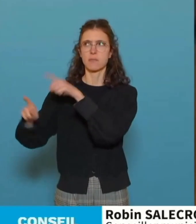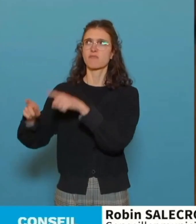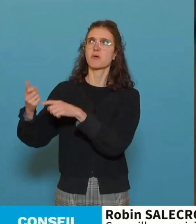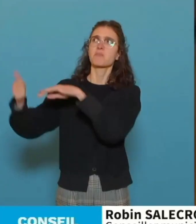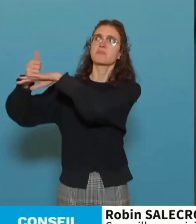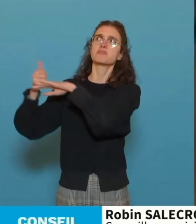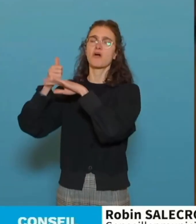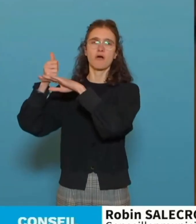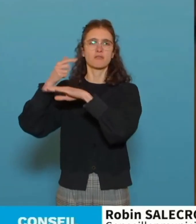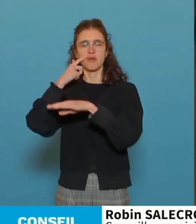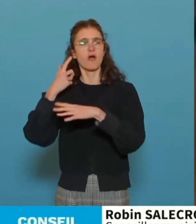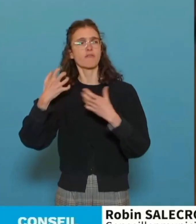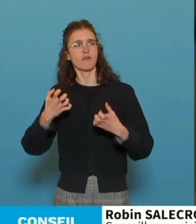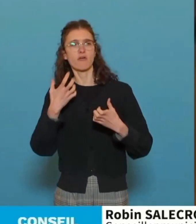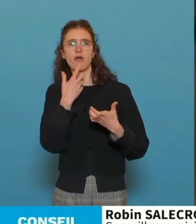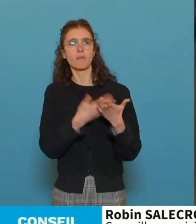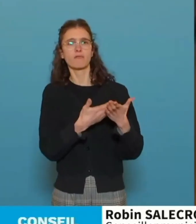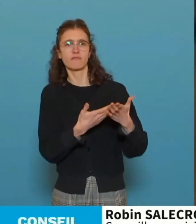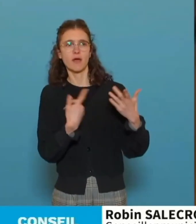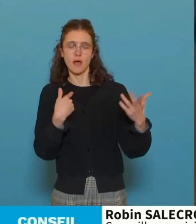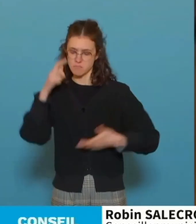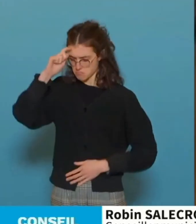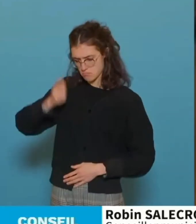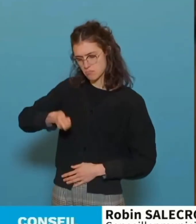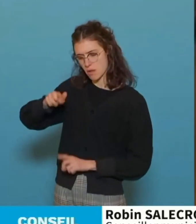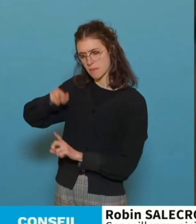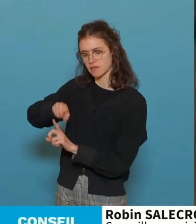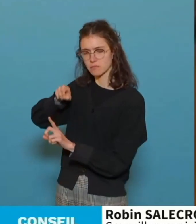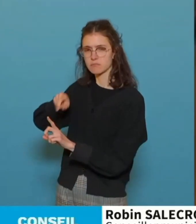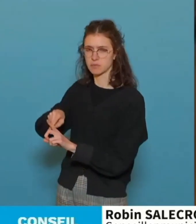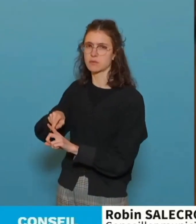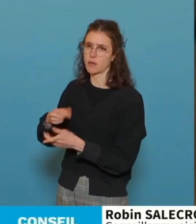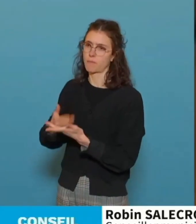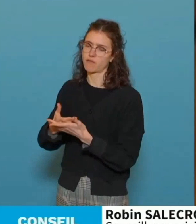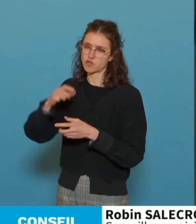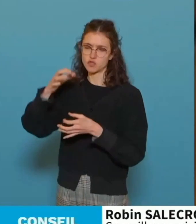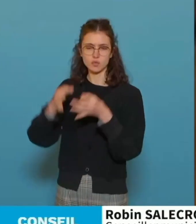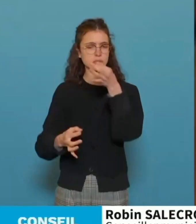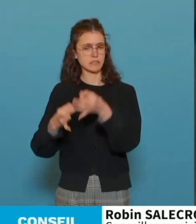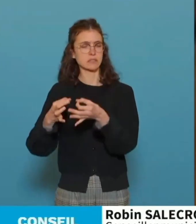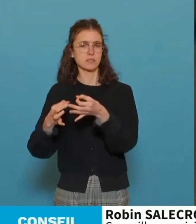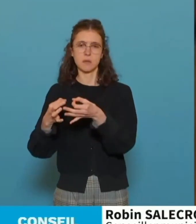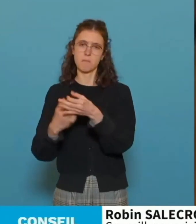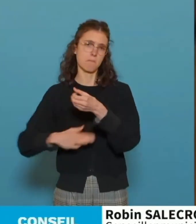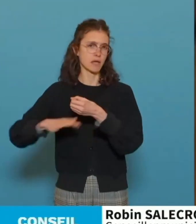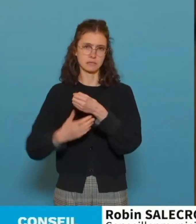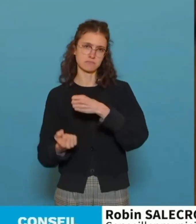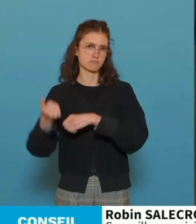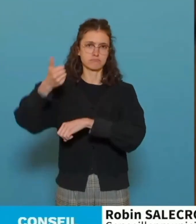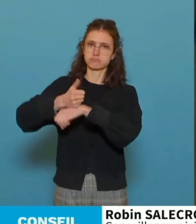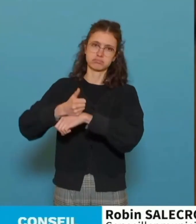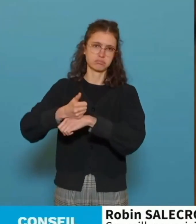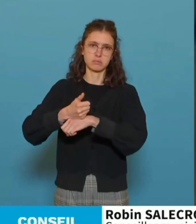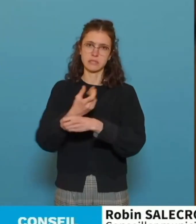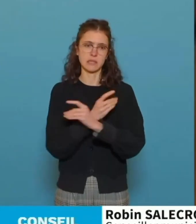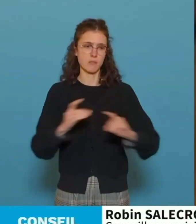comptes, rendre hommage à Badinter, c'est affirmer que la justice est un pilier démocratique non négociable et